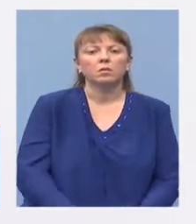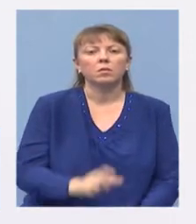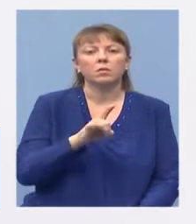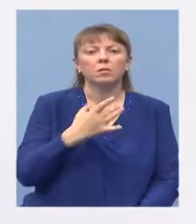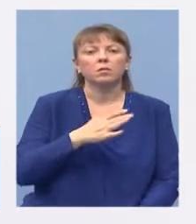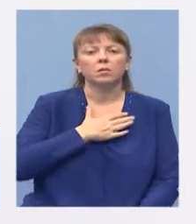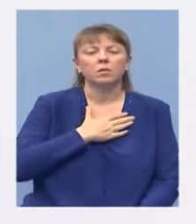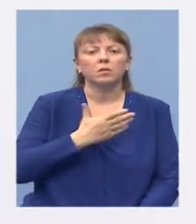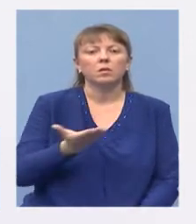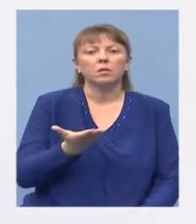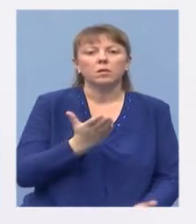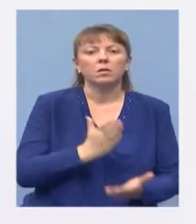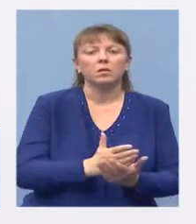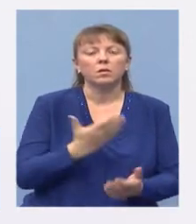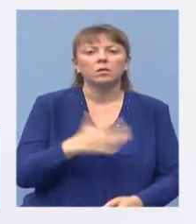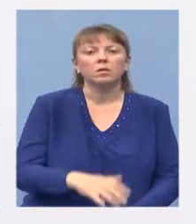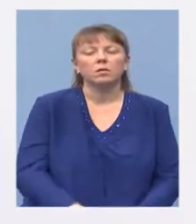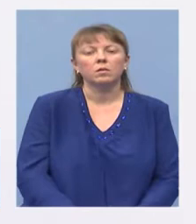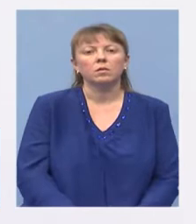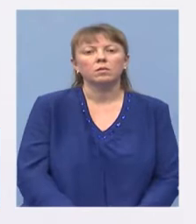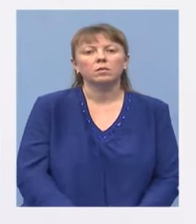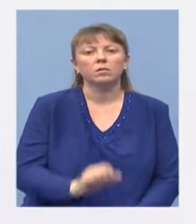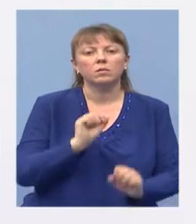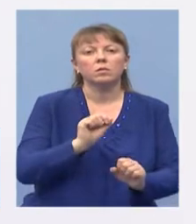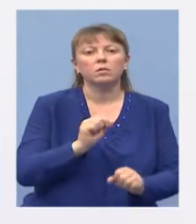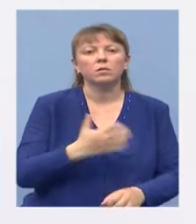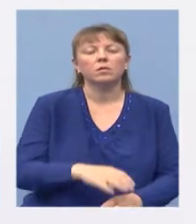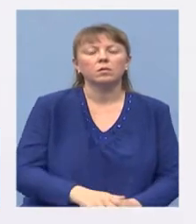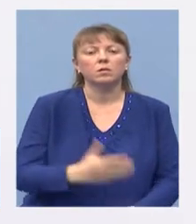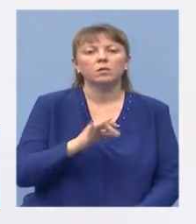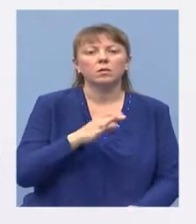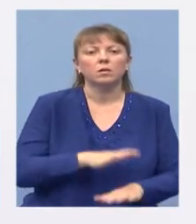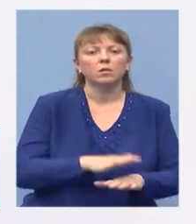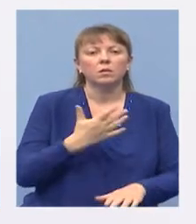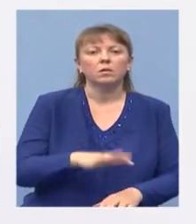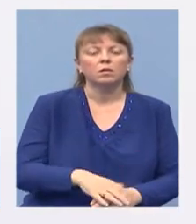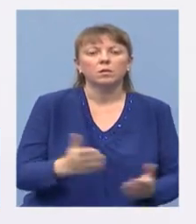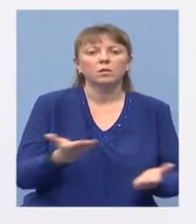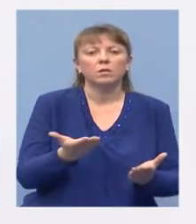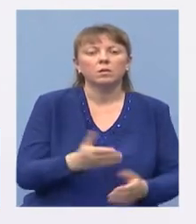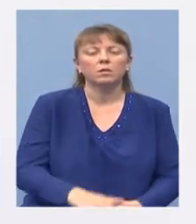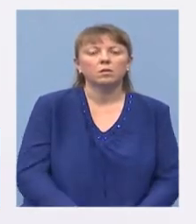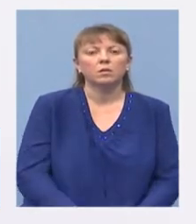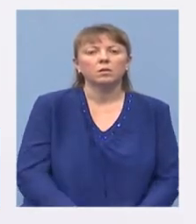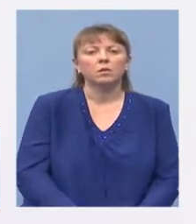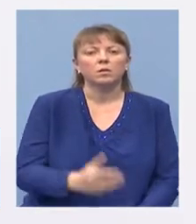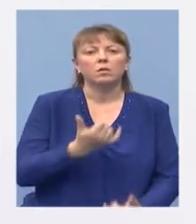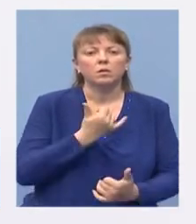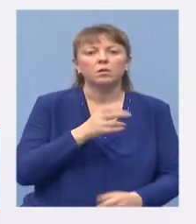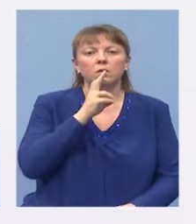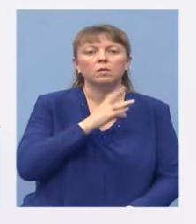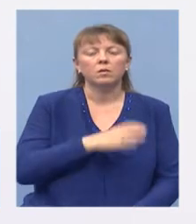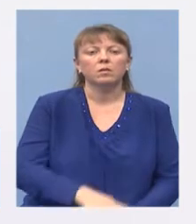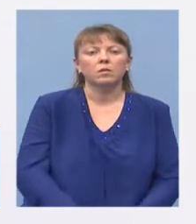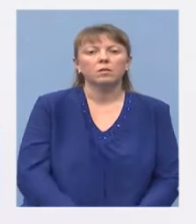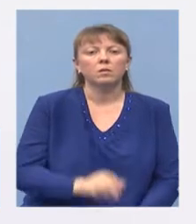наши данные, которые есть, они надежно защищены и находятся в определенном банке данных, с помощью которых мы оказываем государственную услугу.